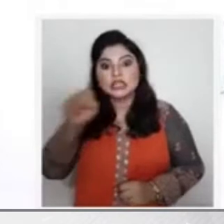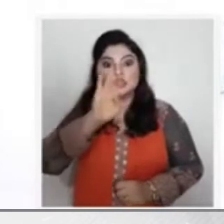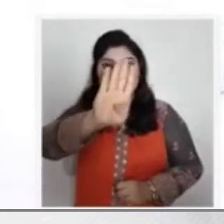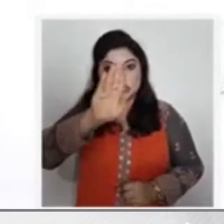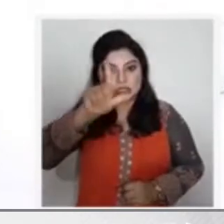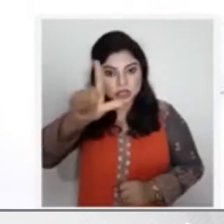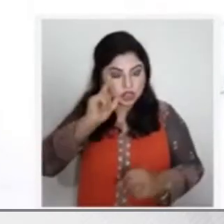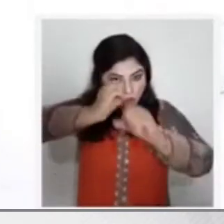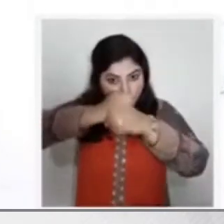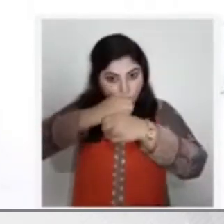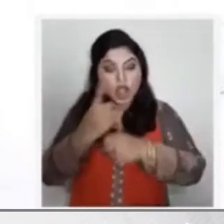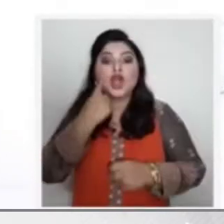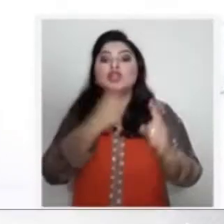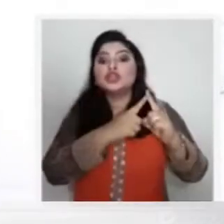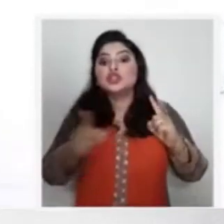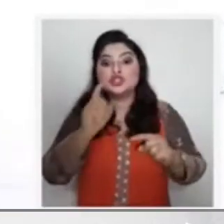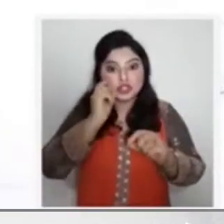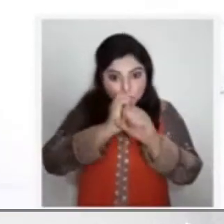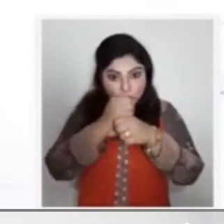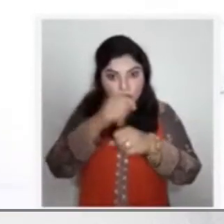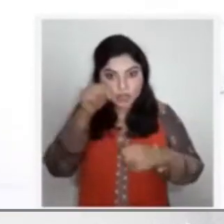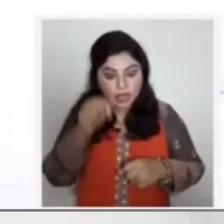এবং এ পর্যন্ত পরীক্ষা হয়েছে